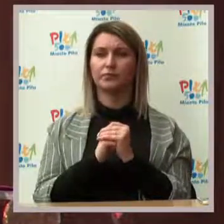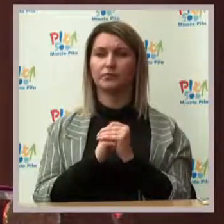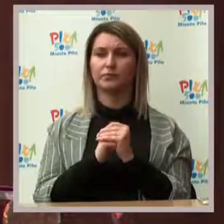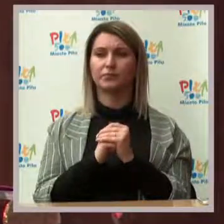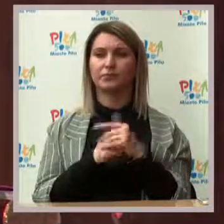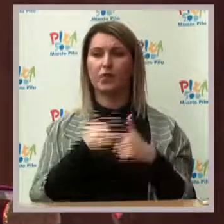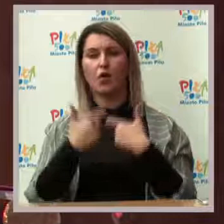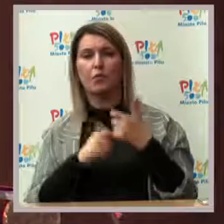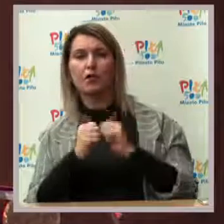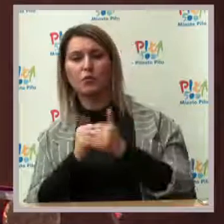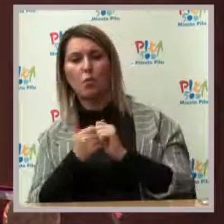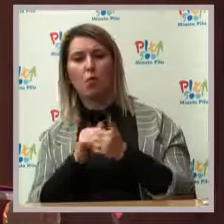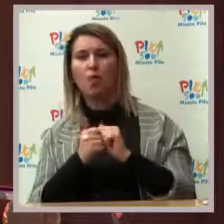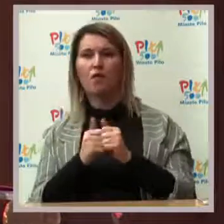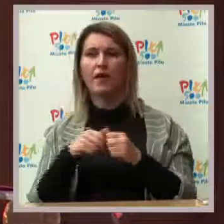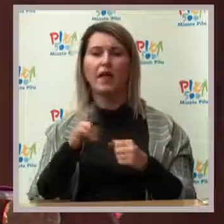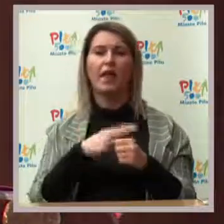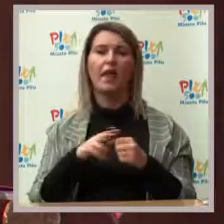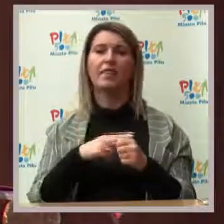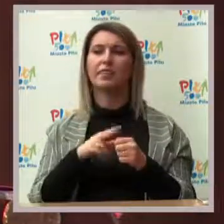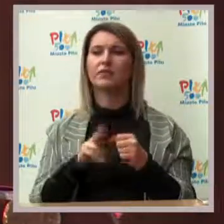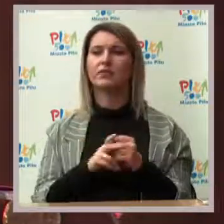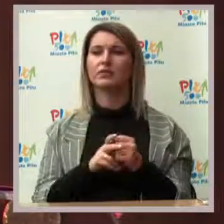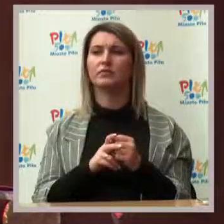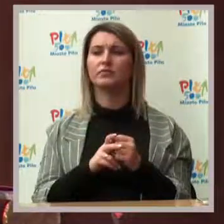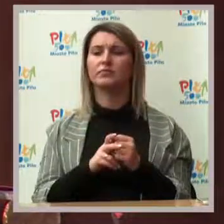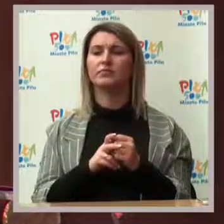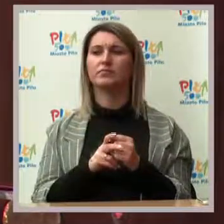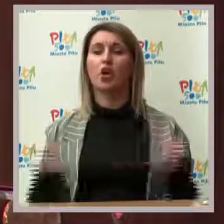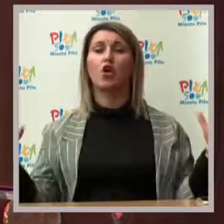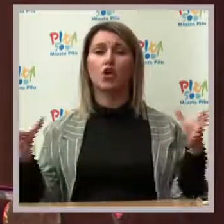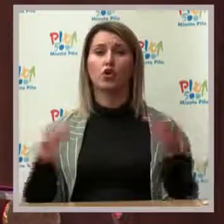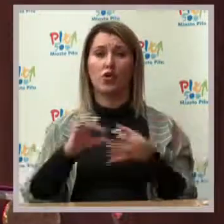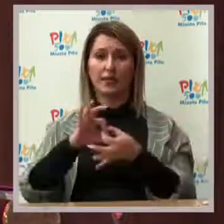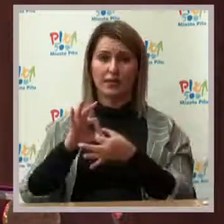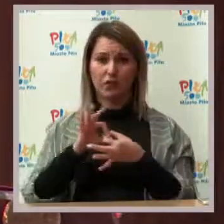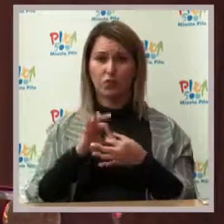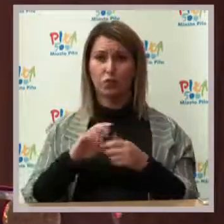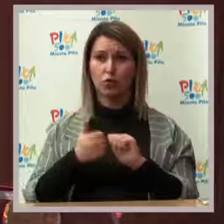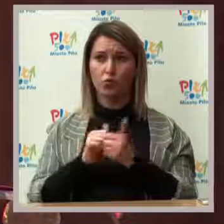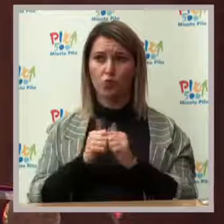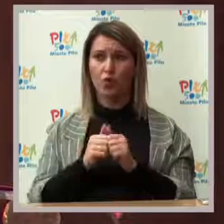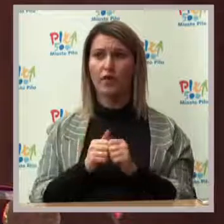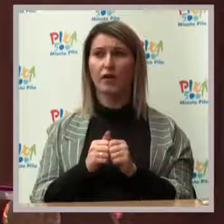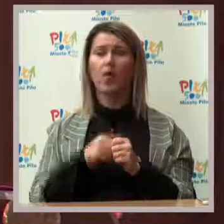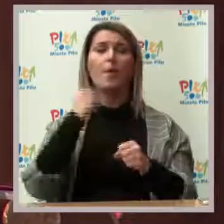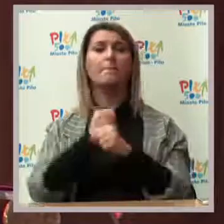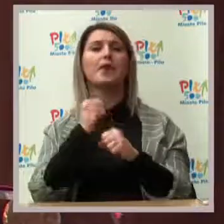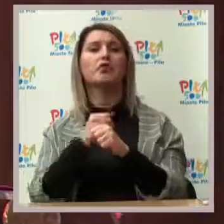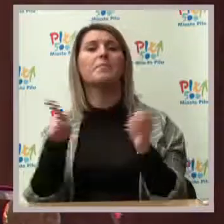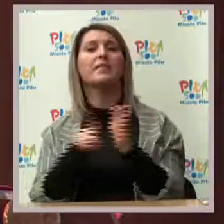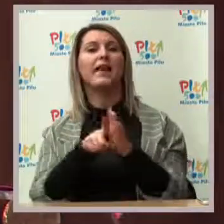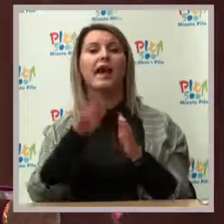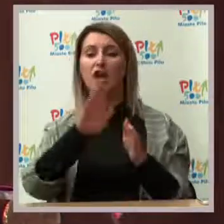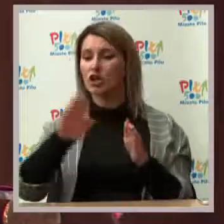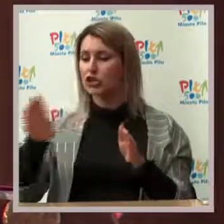realizacji sportowego kalendarza Nadnoteckiego Szkolnego Związku Sportowego, czyli pracujemy na rzecz dzieci i młodzieży